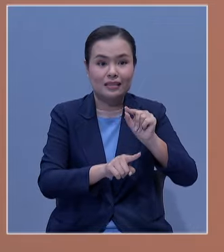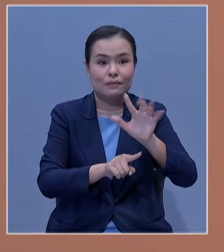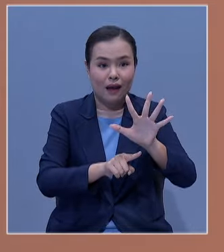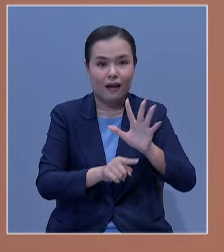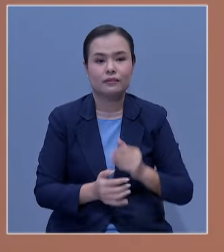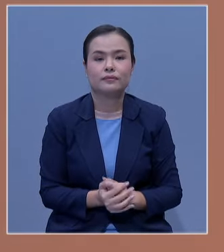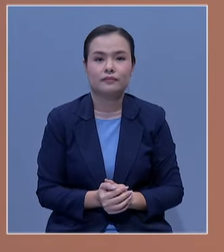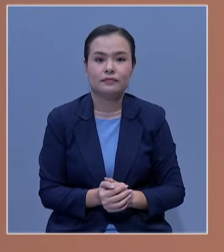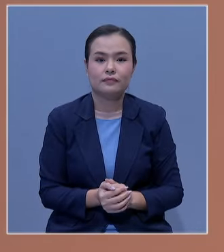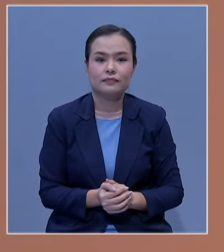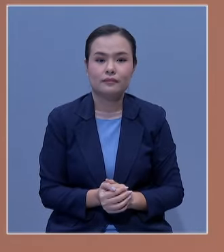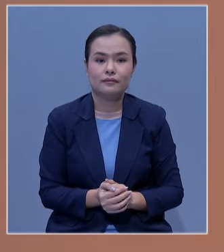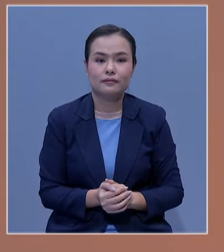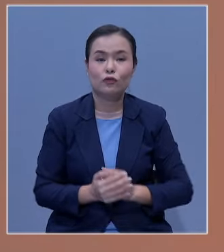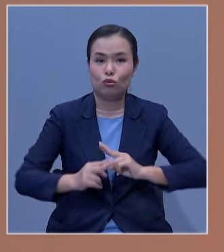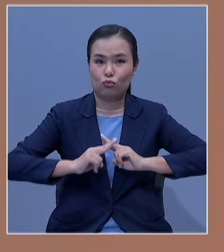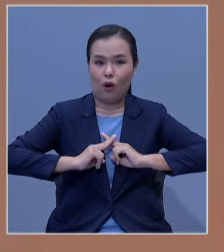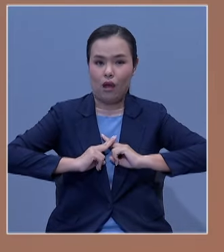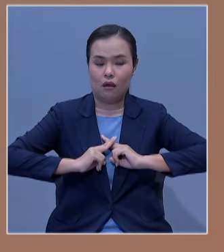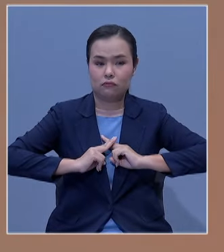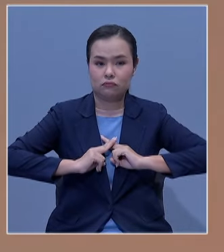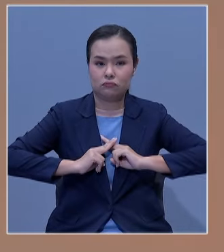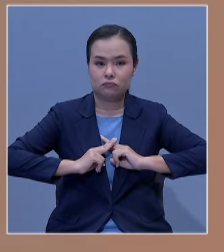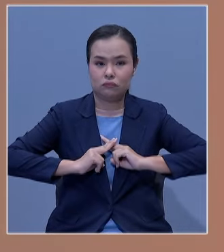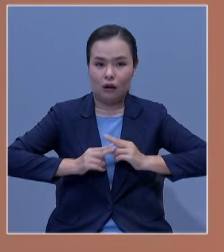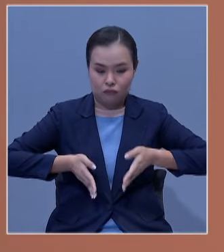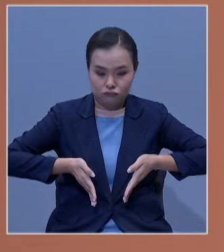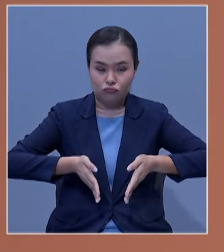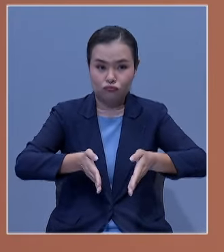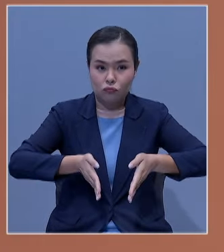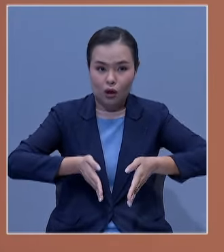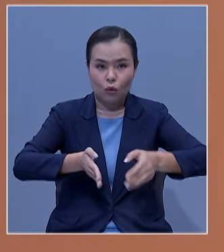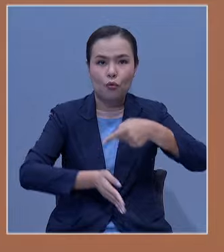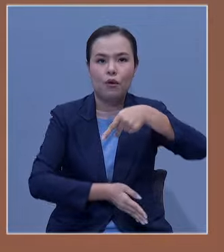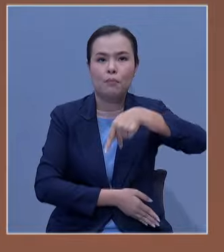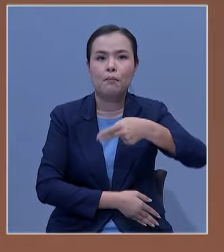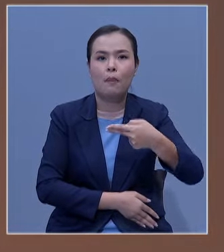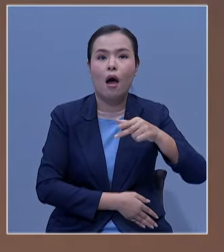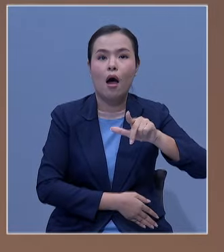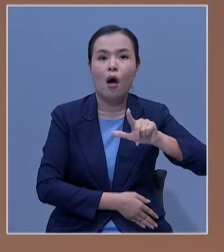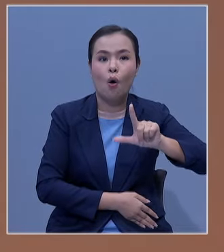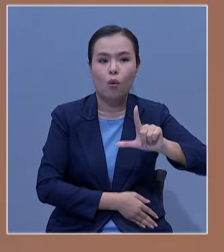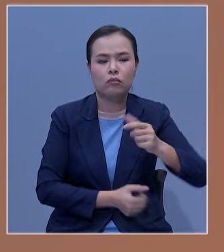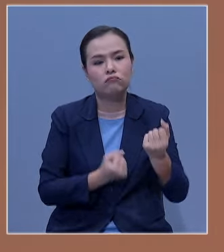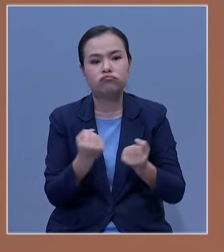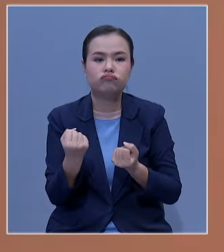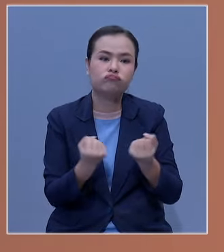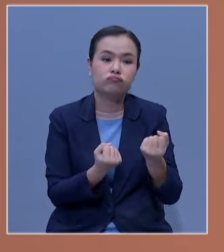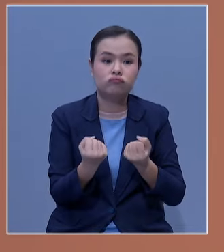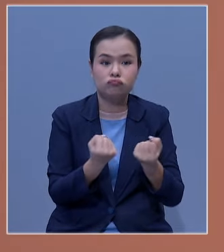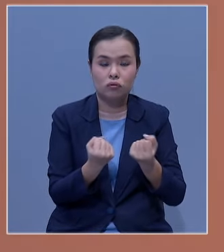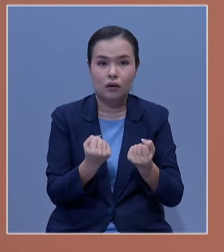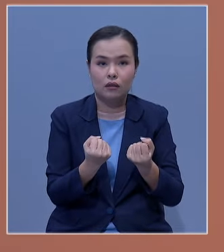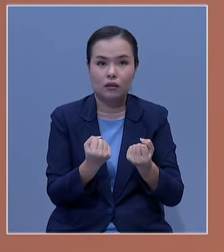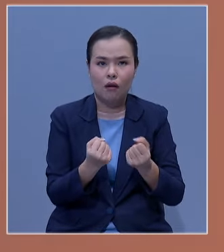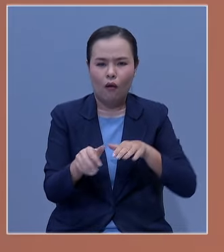องนะครับขณะที่ตัวเขาเนี่ยอยู่บนถนนเส้นคู่ขนานพหลโยธินมุ่งหน้ากรุงเทพก็ขับมาเรื่อยๆนะครับเนื่องจากว่าถ